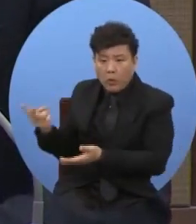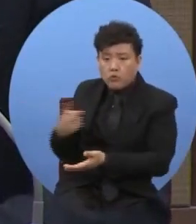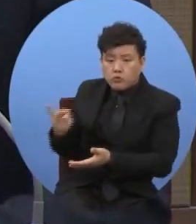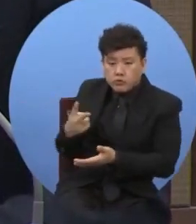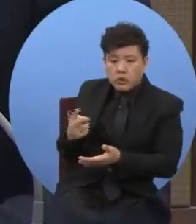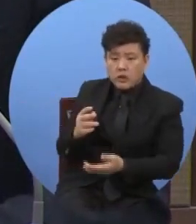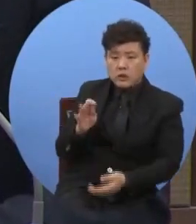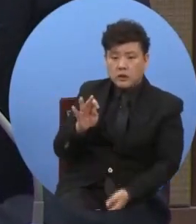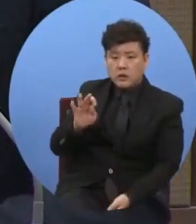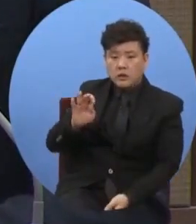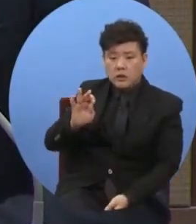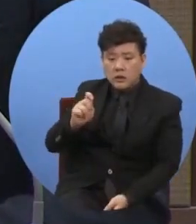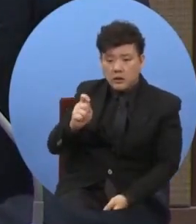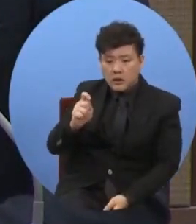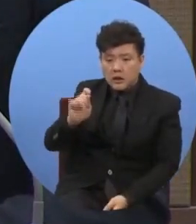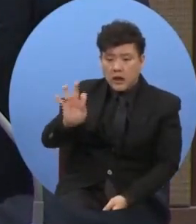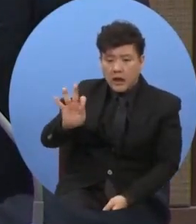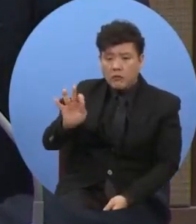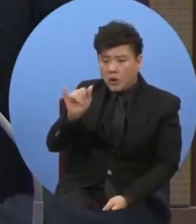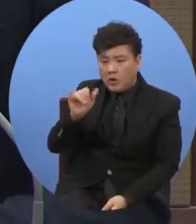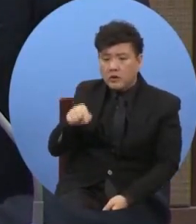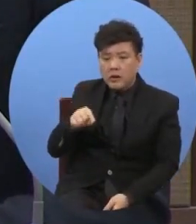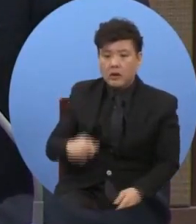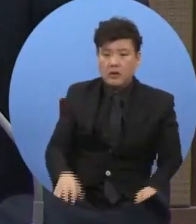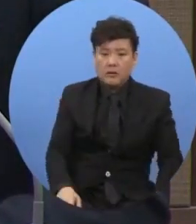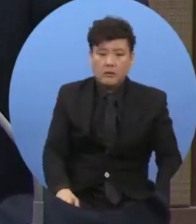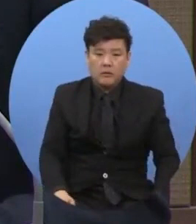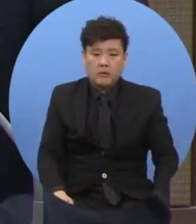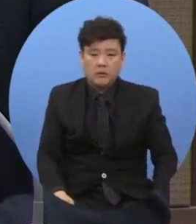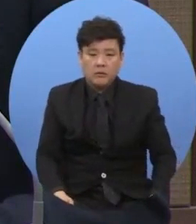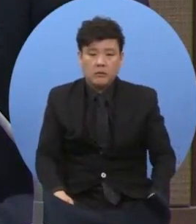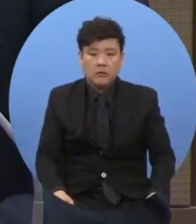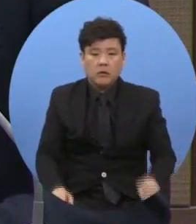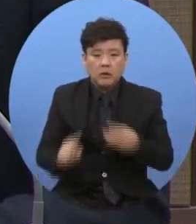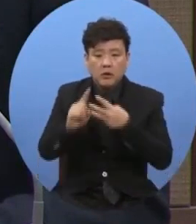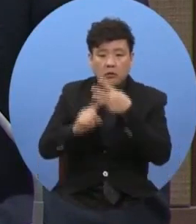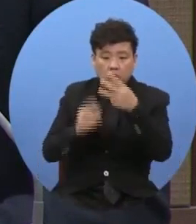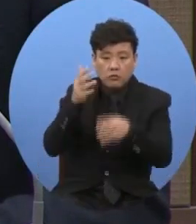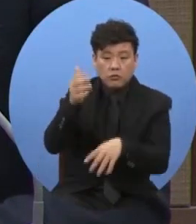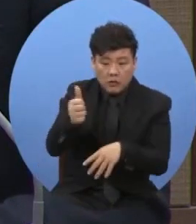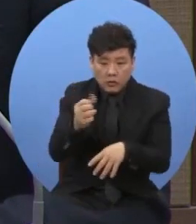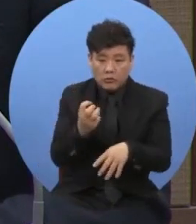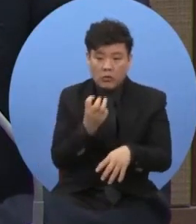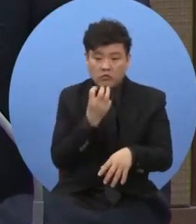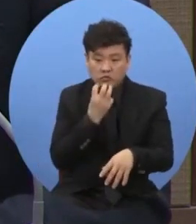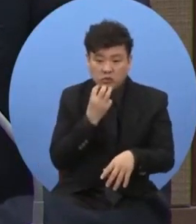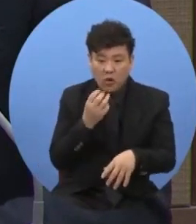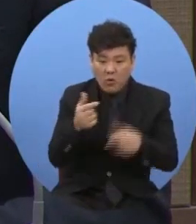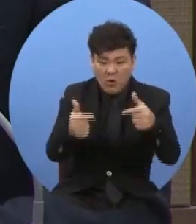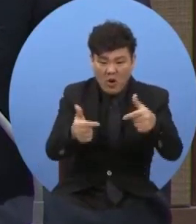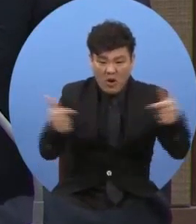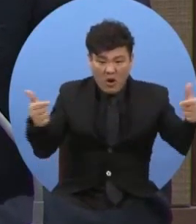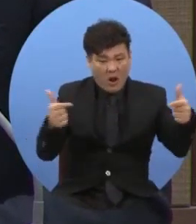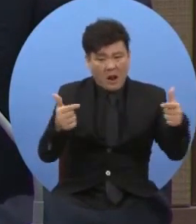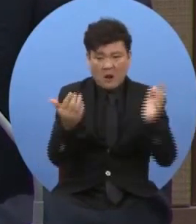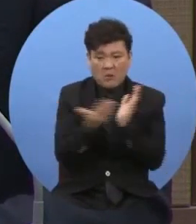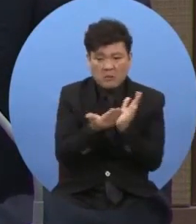대통령께서는 그 시기 때 이제 부산에 가서 지방시대 열겠다, 수도권 팽창 옳지 않다라고 말씀하시고 집권여당의